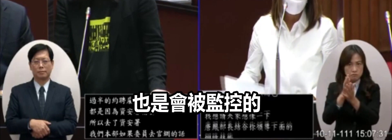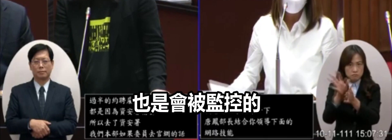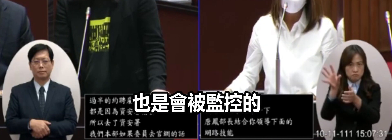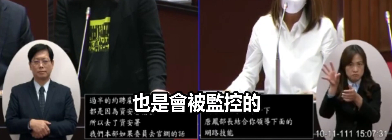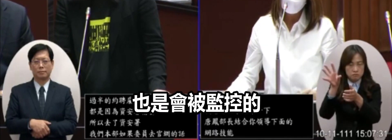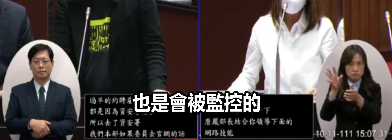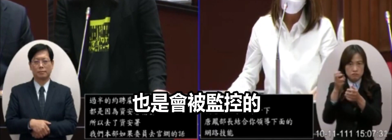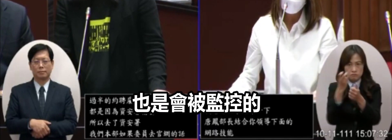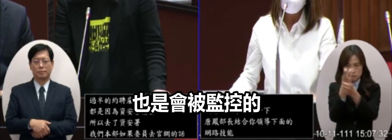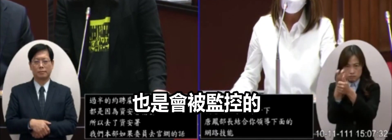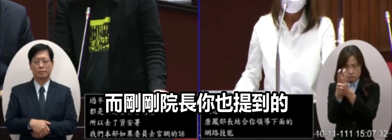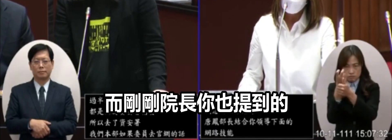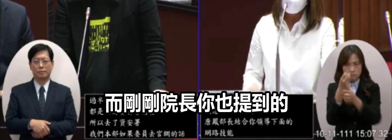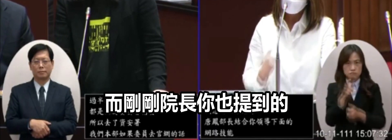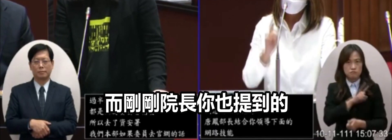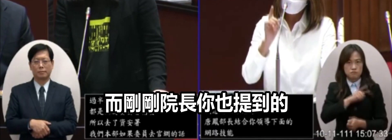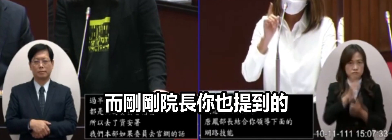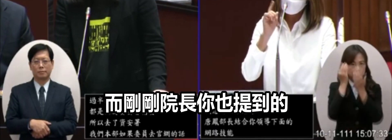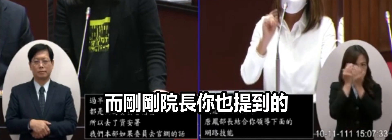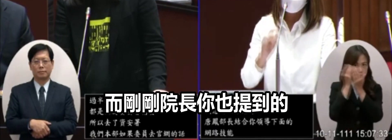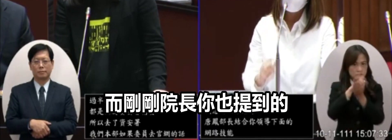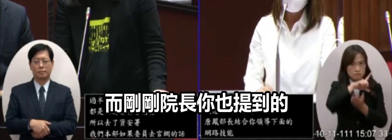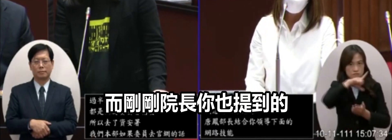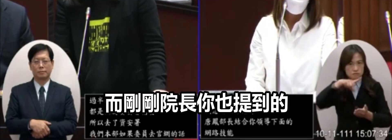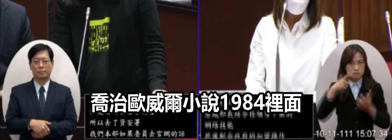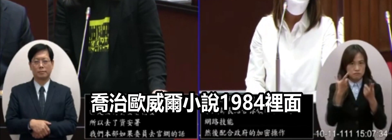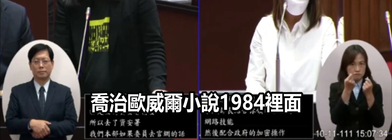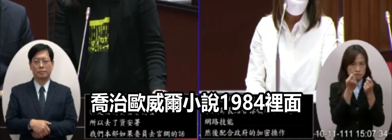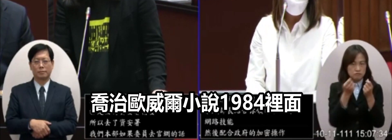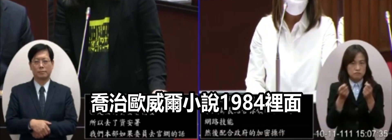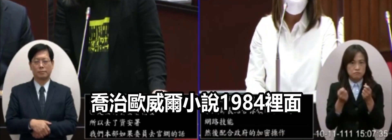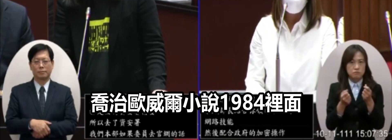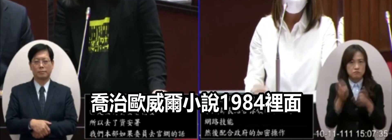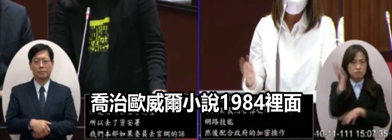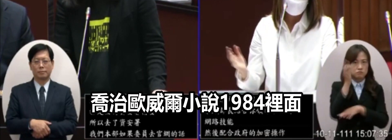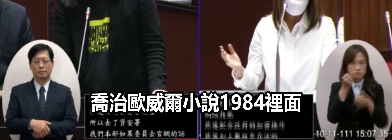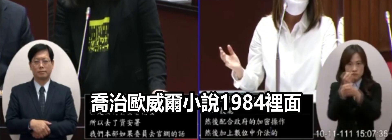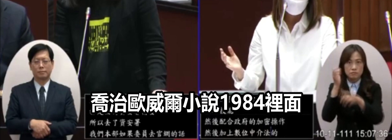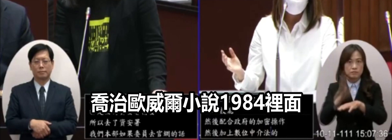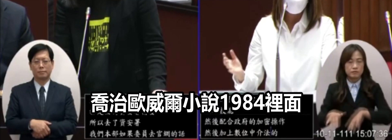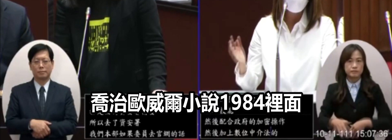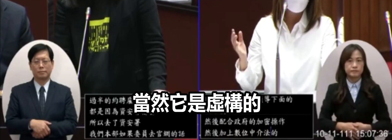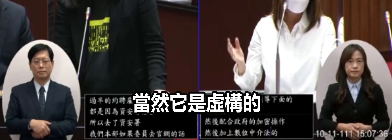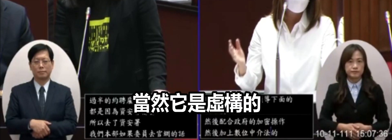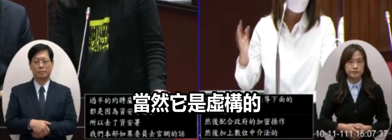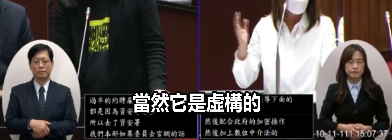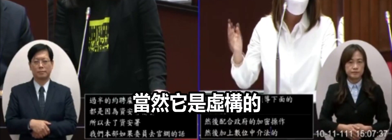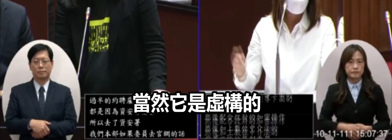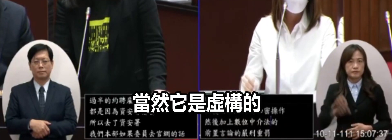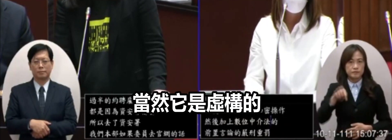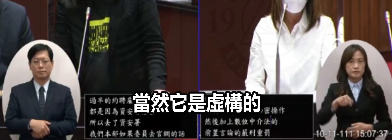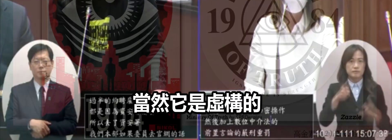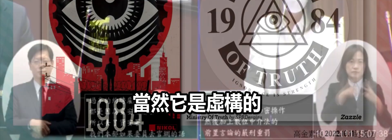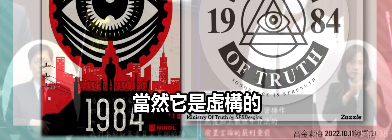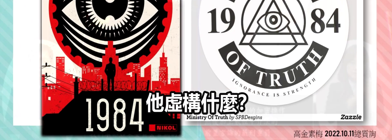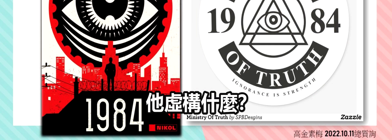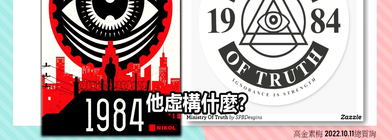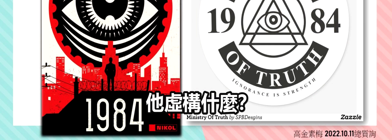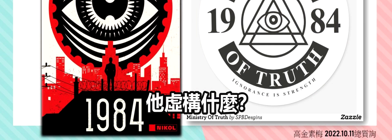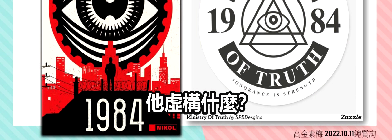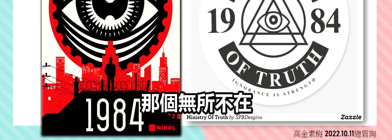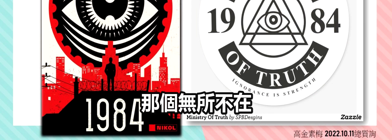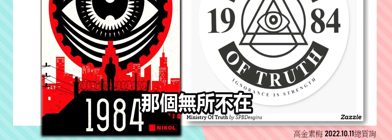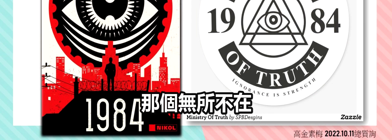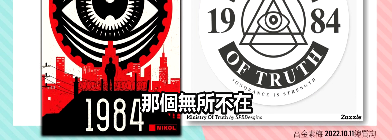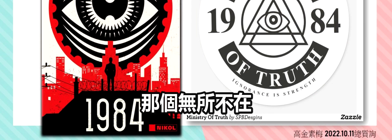私也是会被监控的。而刚刚院长你也提到的乔治威尔小说《1984》里面，当然它是虚构的，它虚